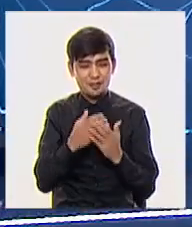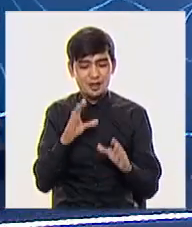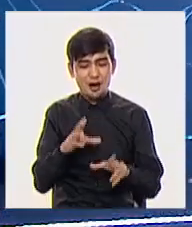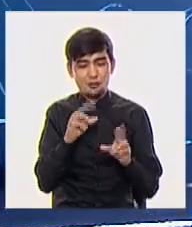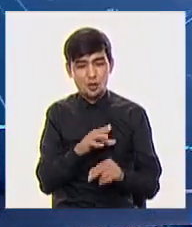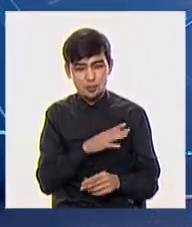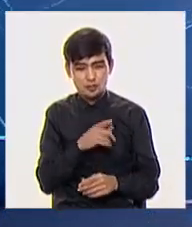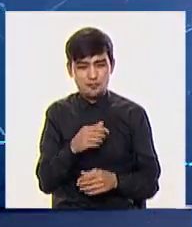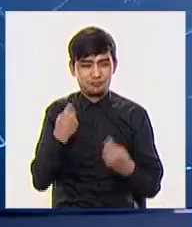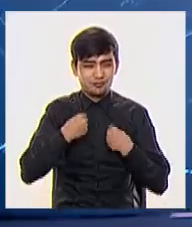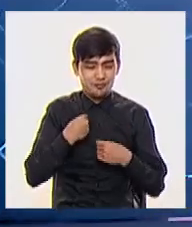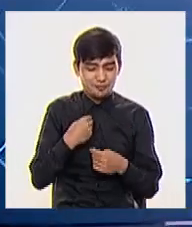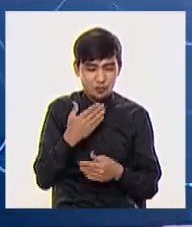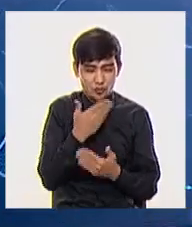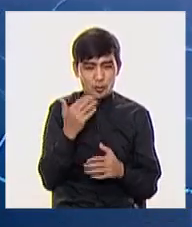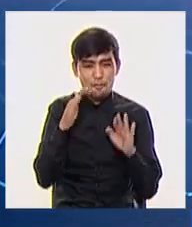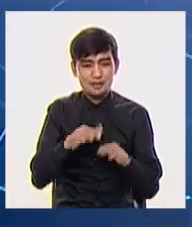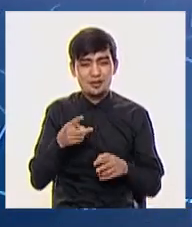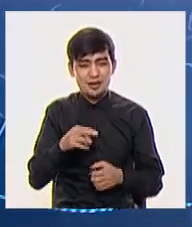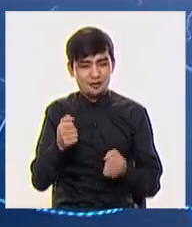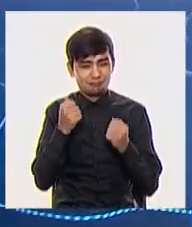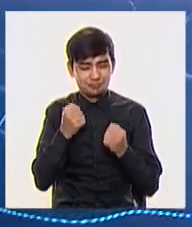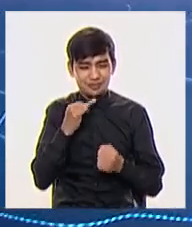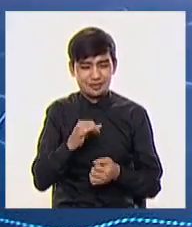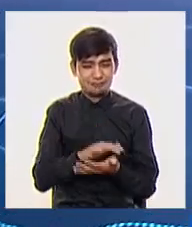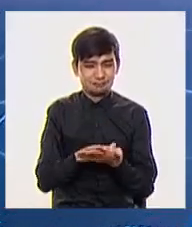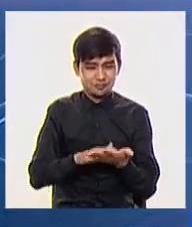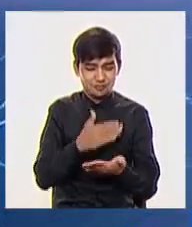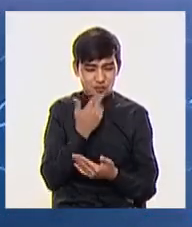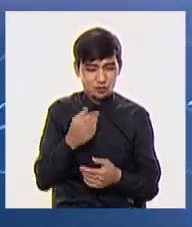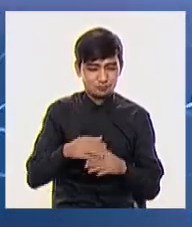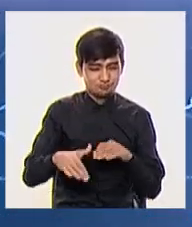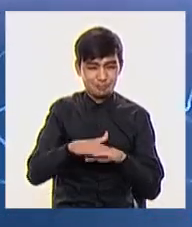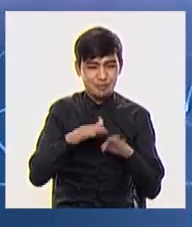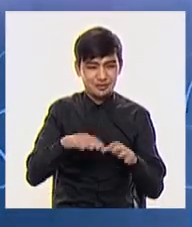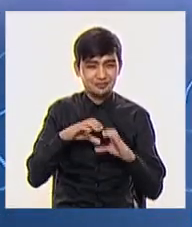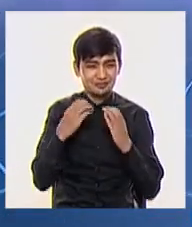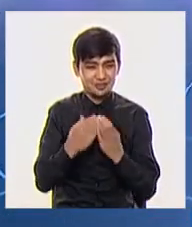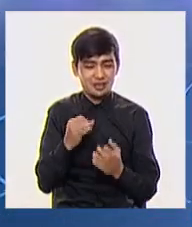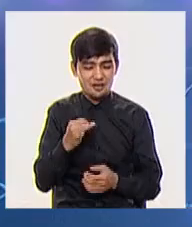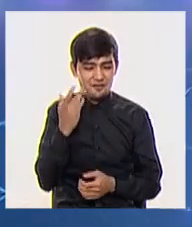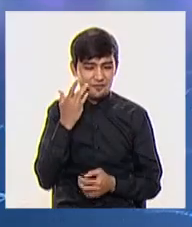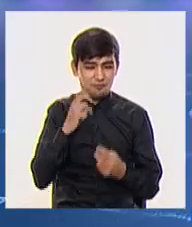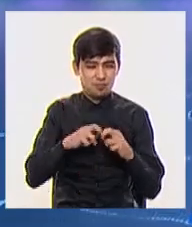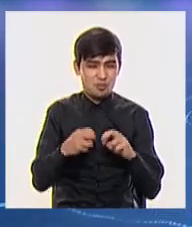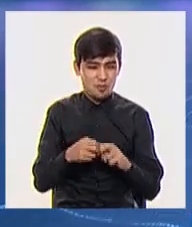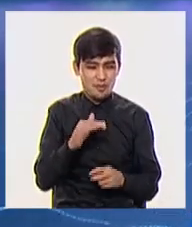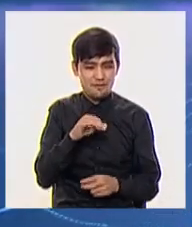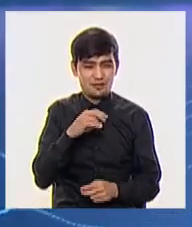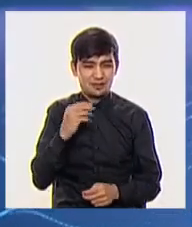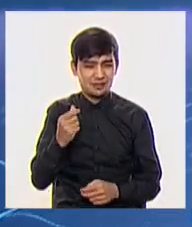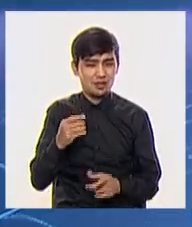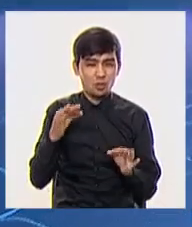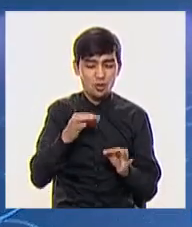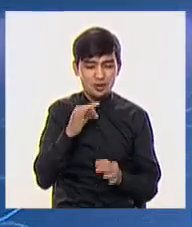отсутствия формы место для тренировок нечищеные поля и постоянные проблемы с финансированием таких условиях пытаются достичь